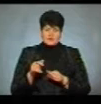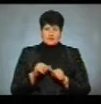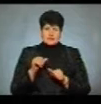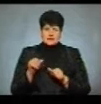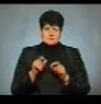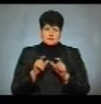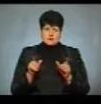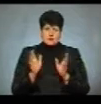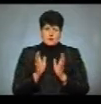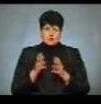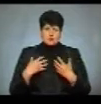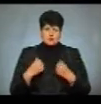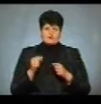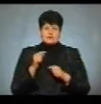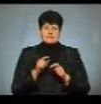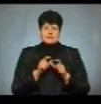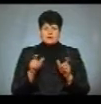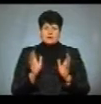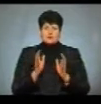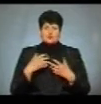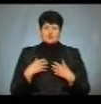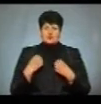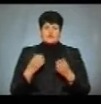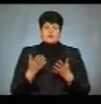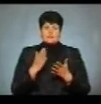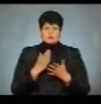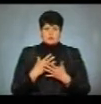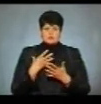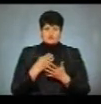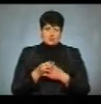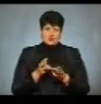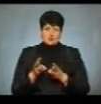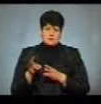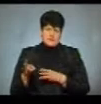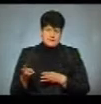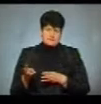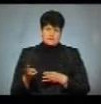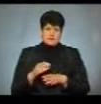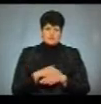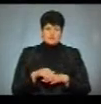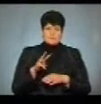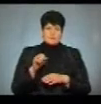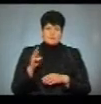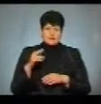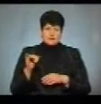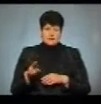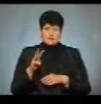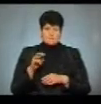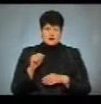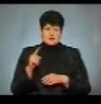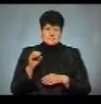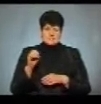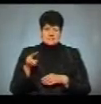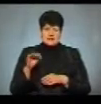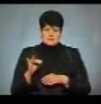закладів охорони здоров'я, тих закладів охорони здоров'я, які мають власні котельні. На вулиці Матейки, Мазепи, на